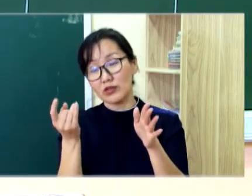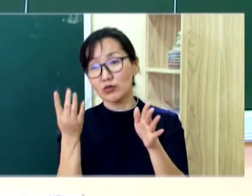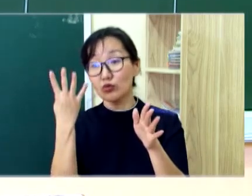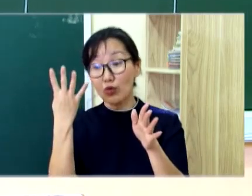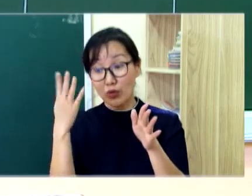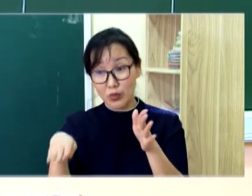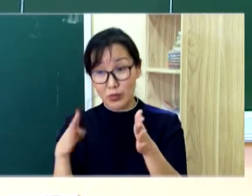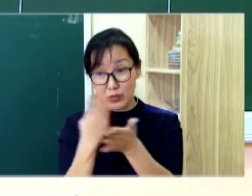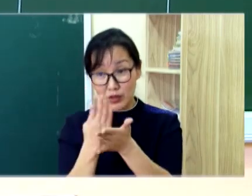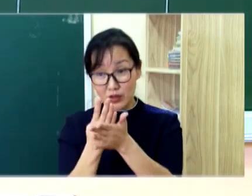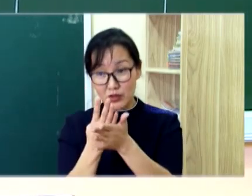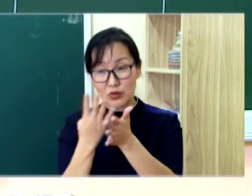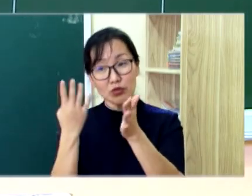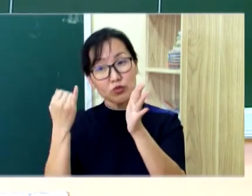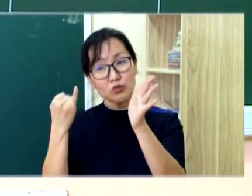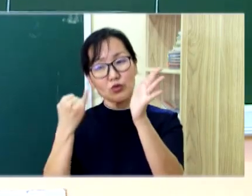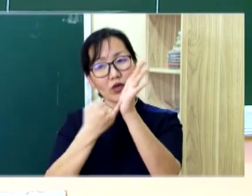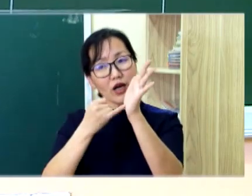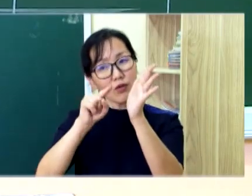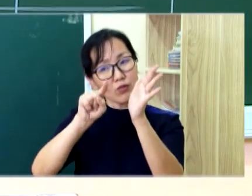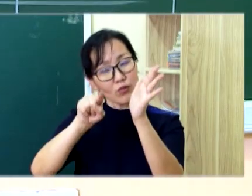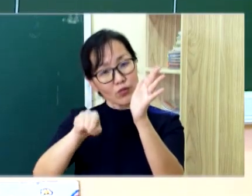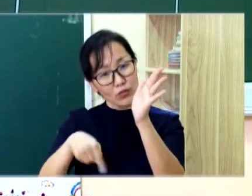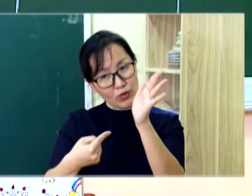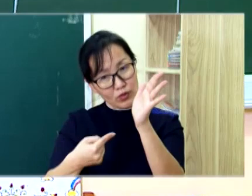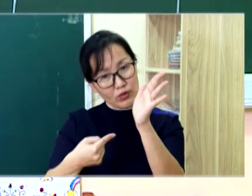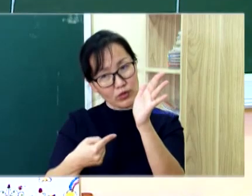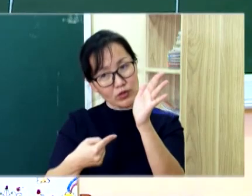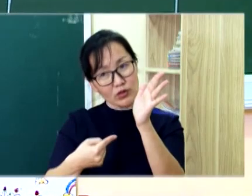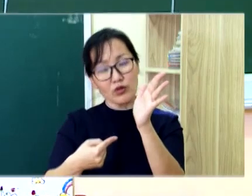цифр байгаа учраас бид нар 6 бүхэл